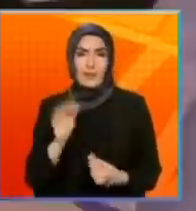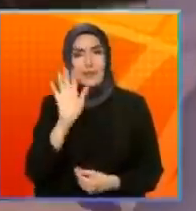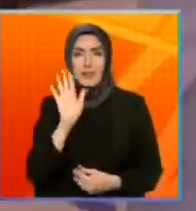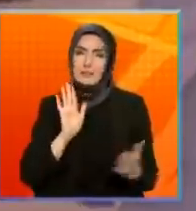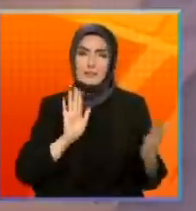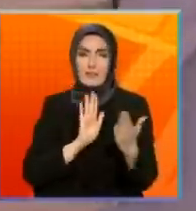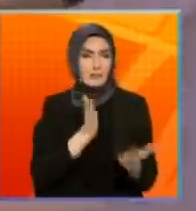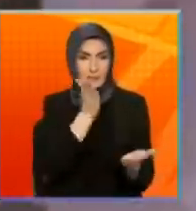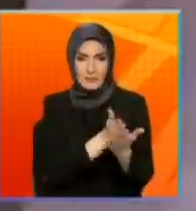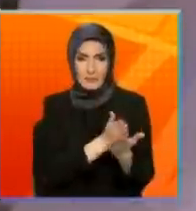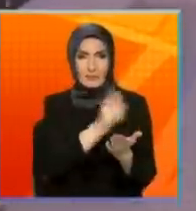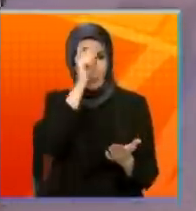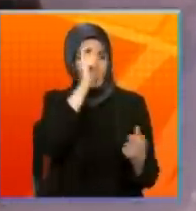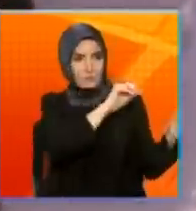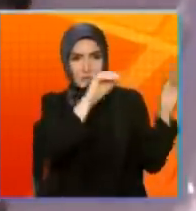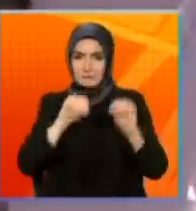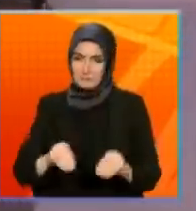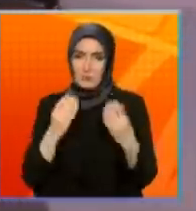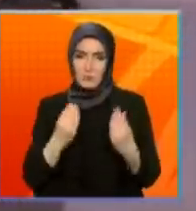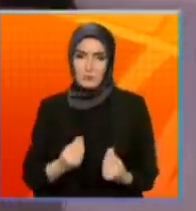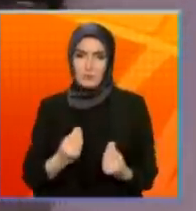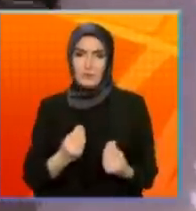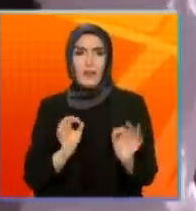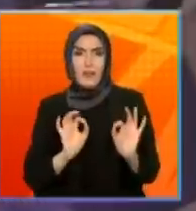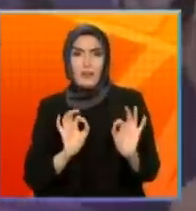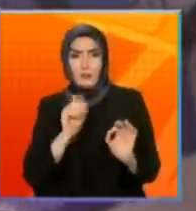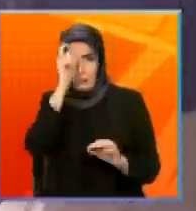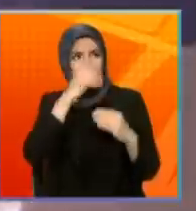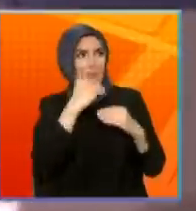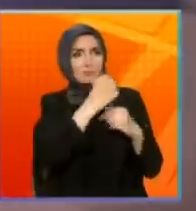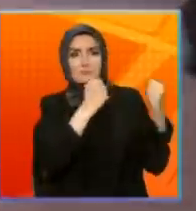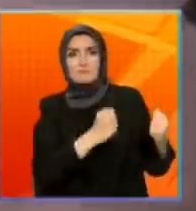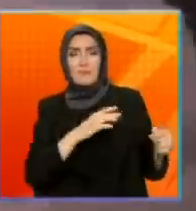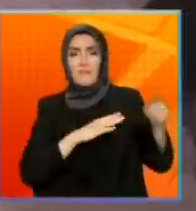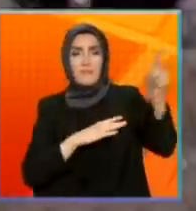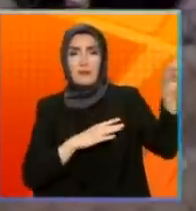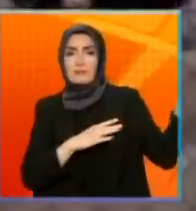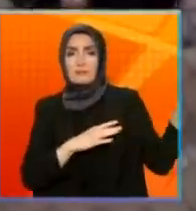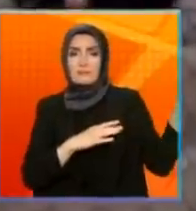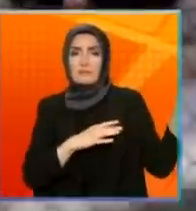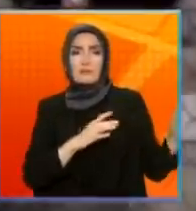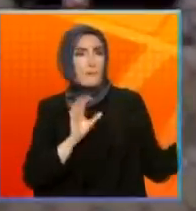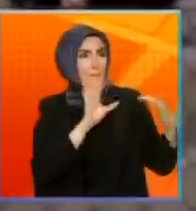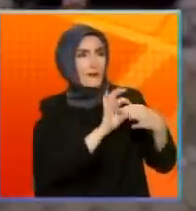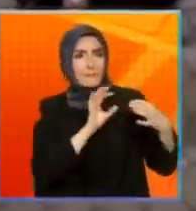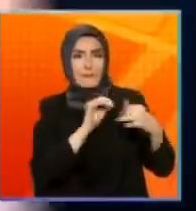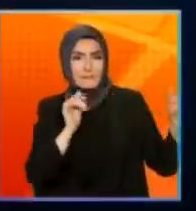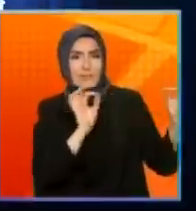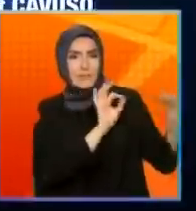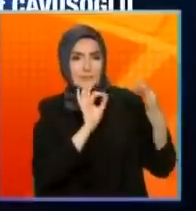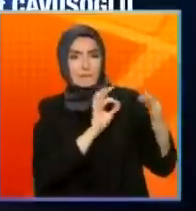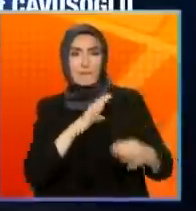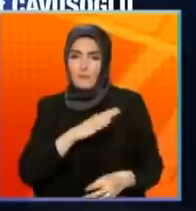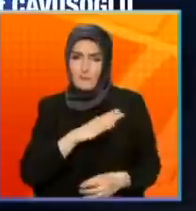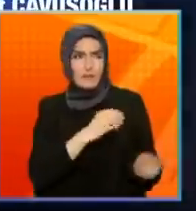ülkemize getirdik. Ve halen yurt dışında olanlar gerekli bağlantıların sağlandığını, tahliye operasyonlarının devam ettiğini duyurdu.